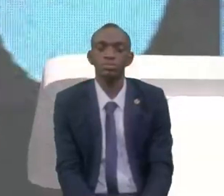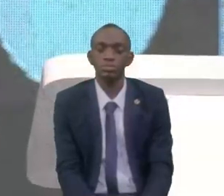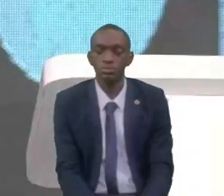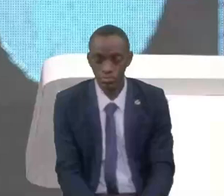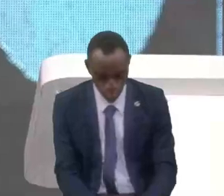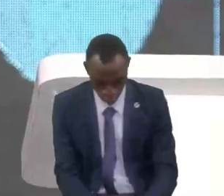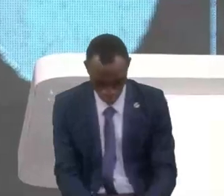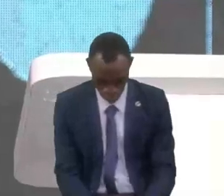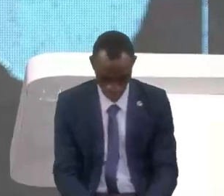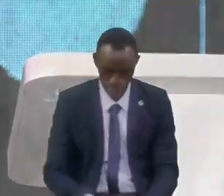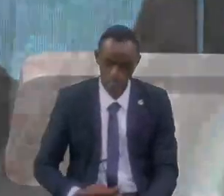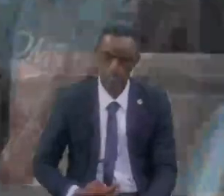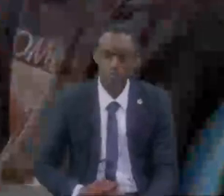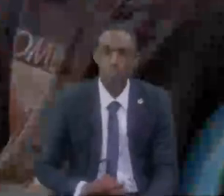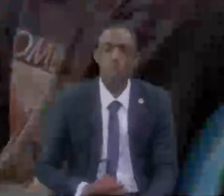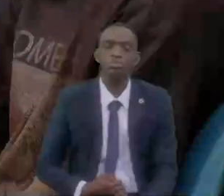et